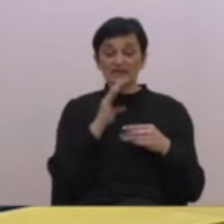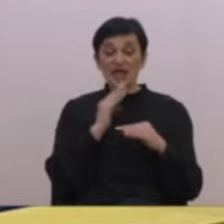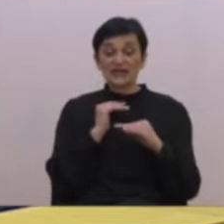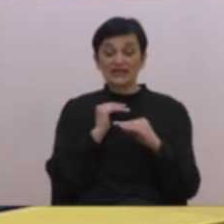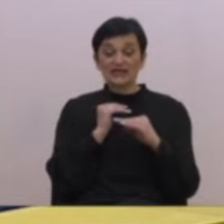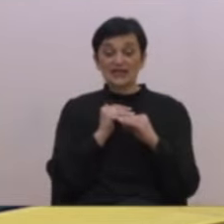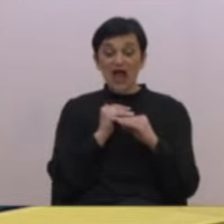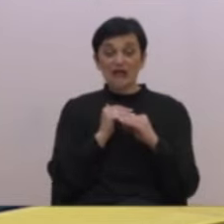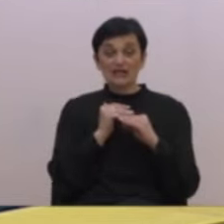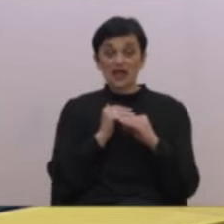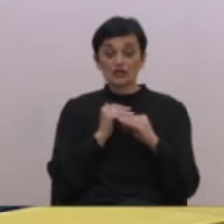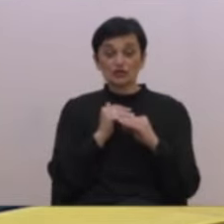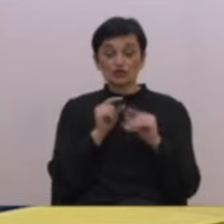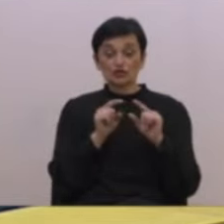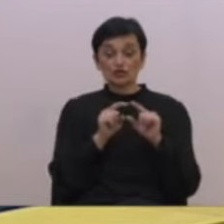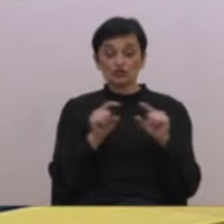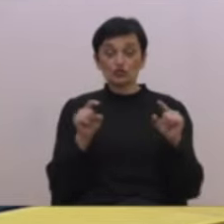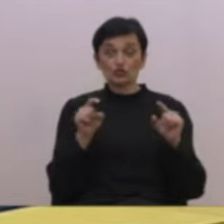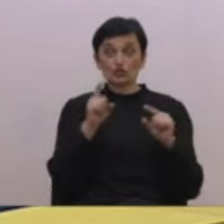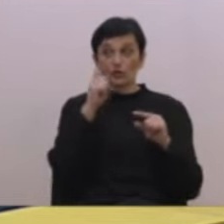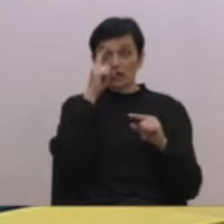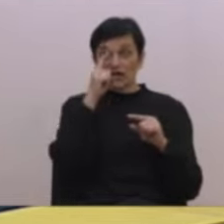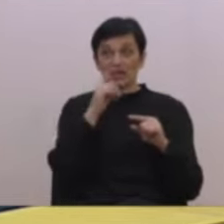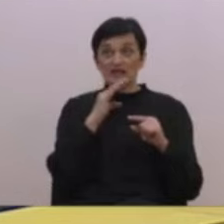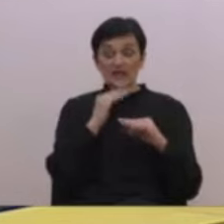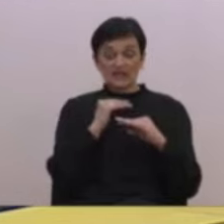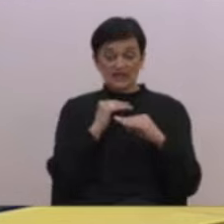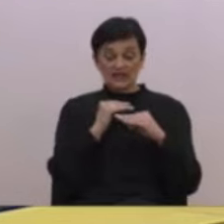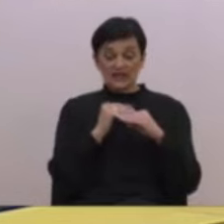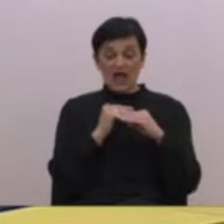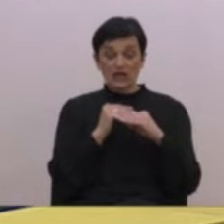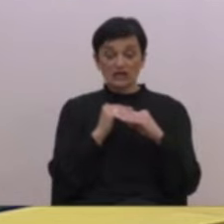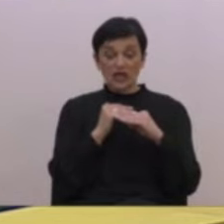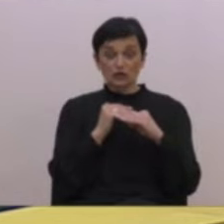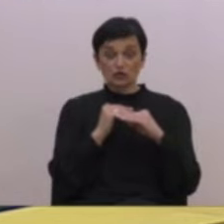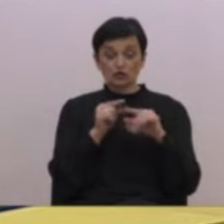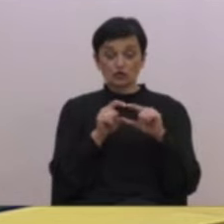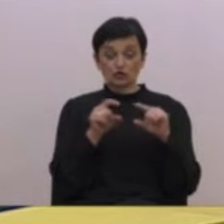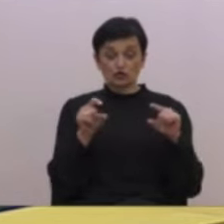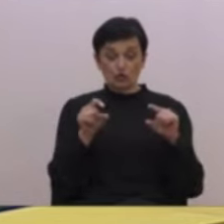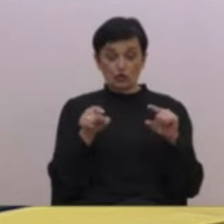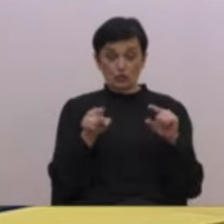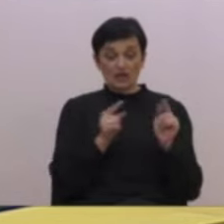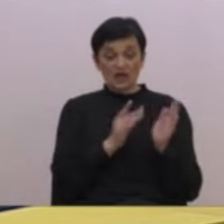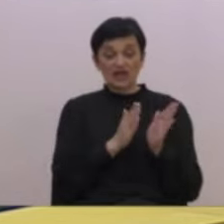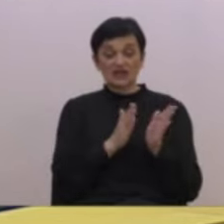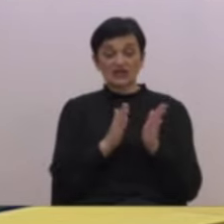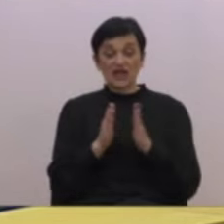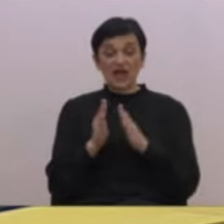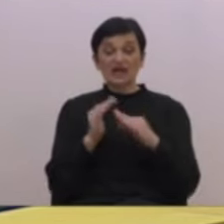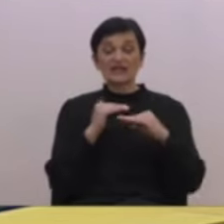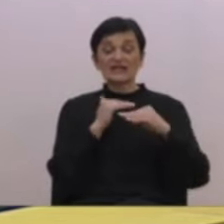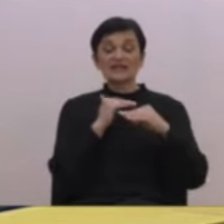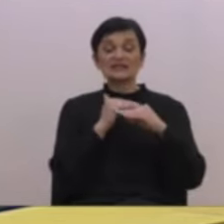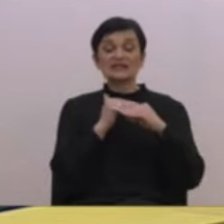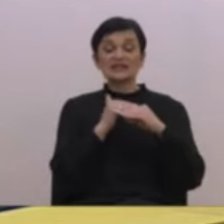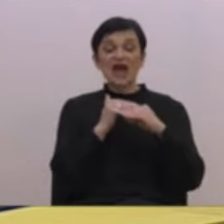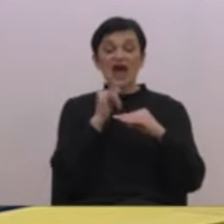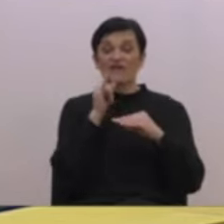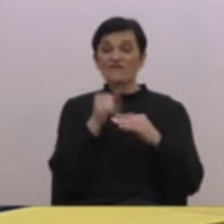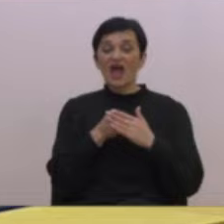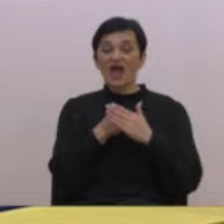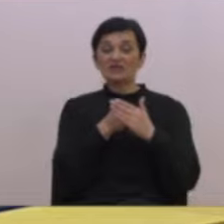tanastoroba, genderul tanastoroba, lagdeba, tanastoroba, vermi ich seva